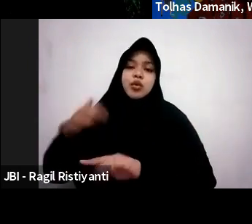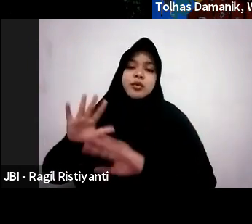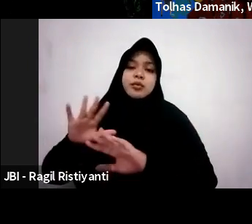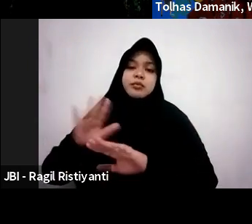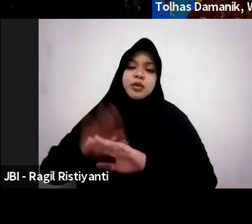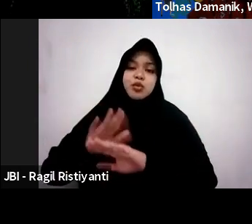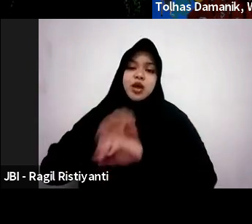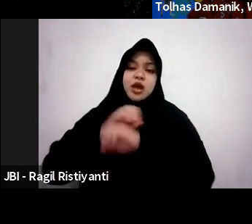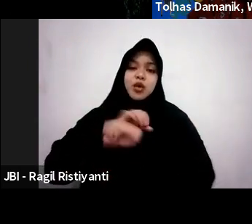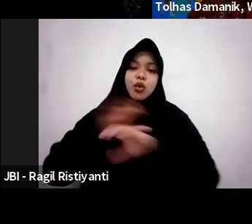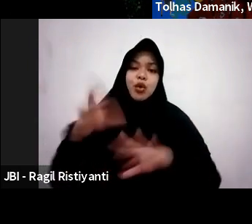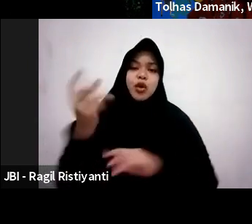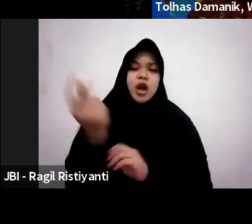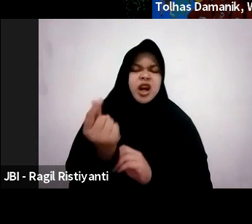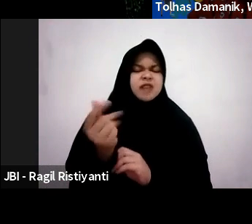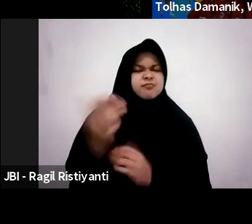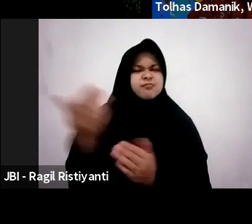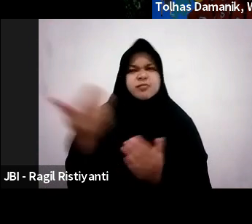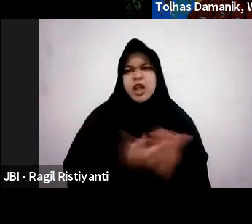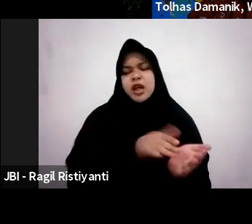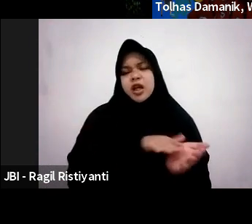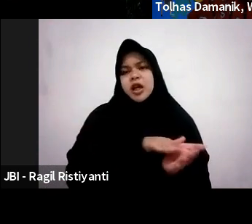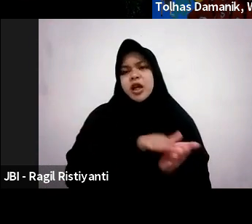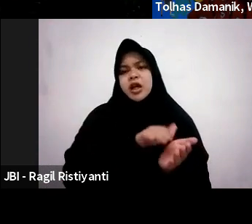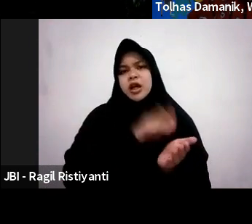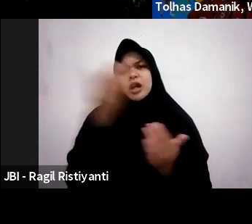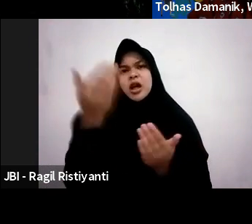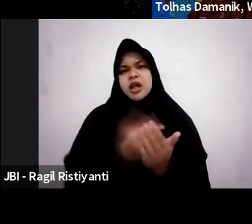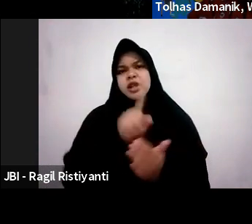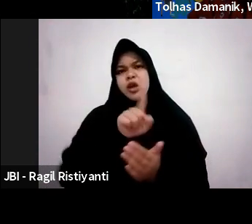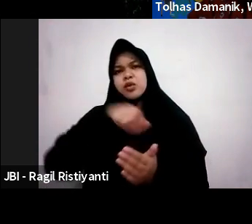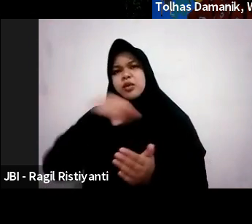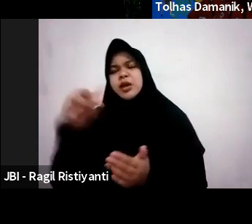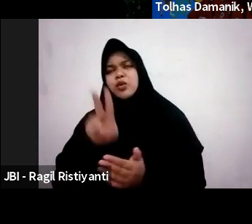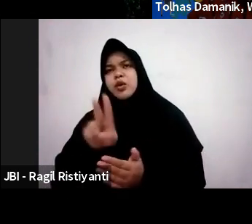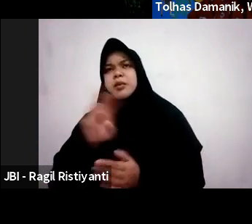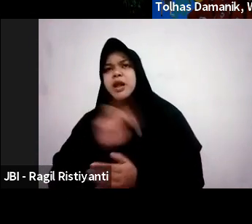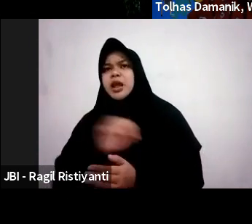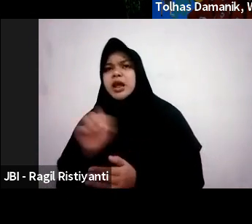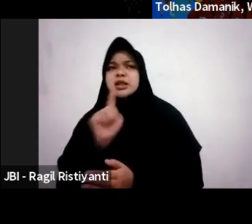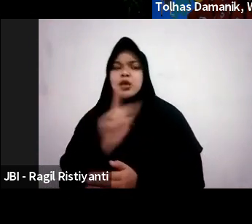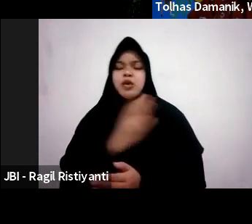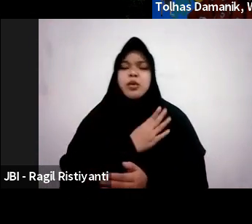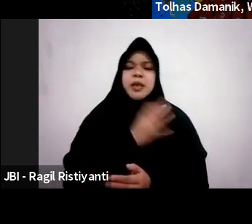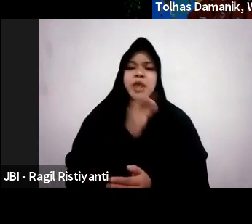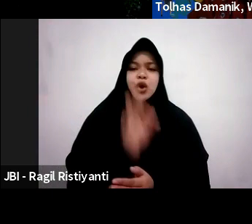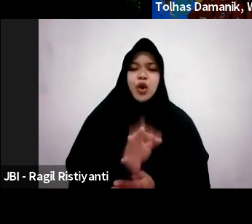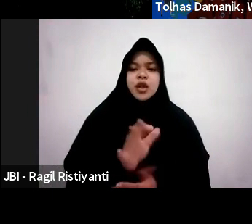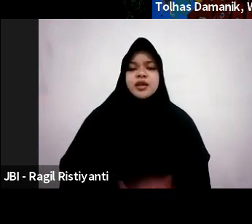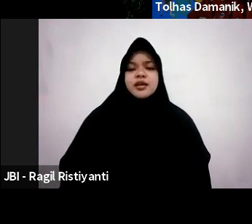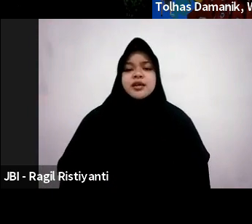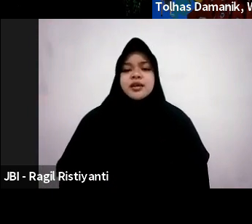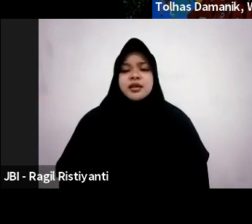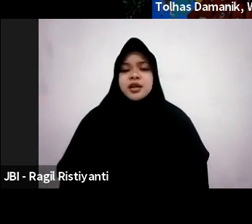dikeluarkanlah dana sekitar sekitar 1-2 miliarder kabupaten kota dan ditunjuklah consultant konsultan